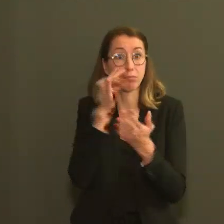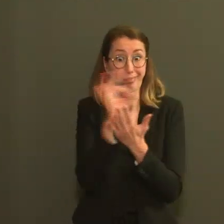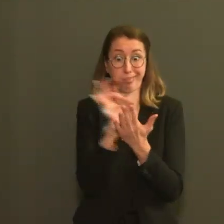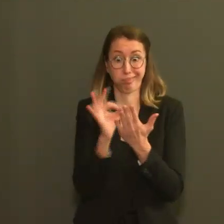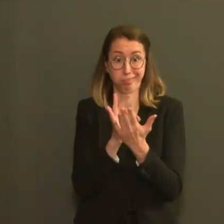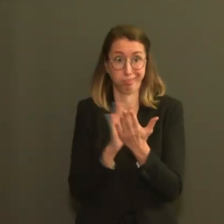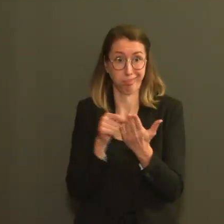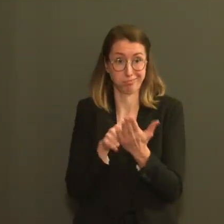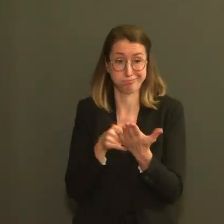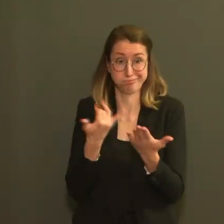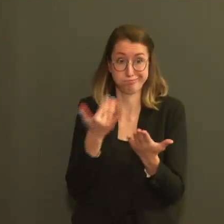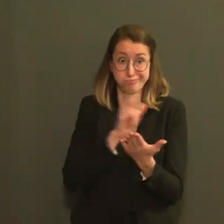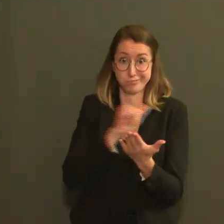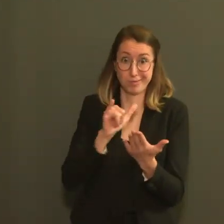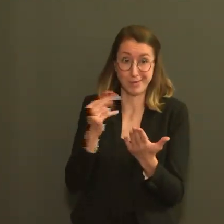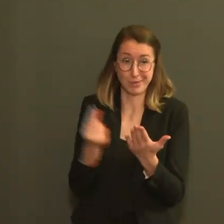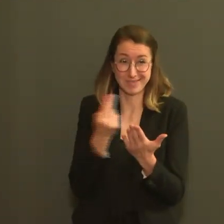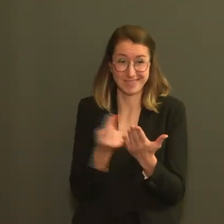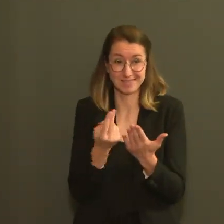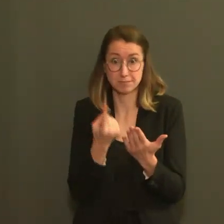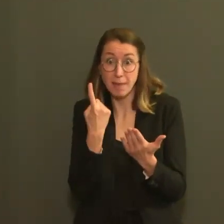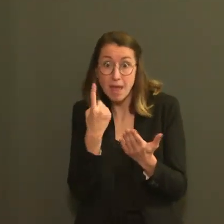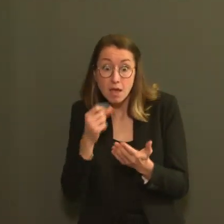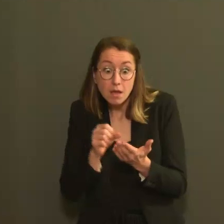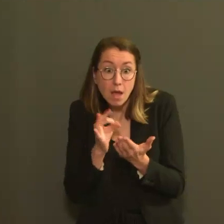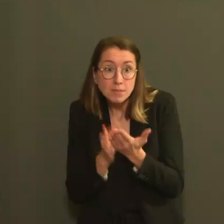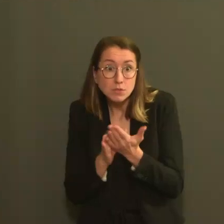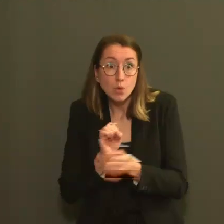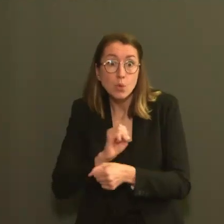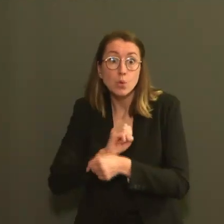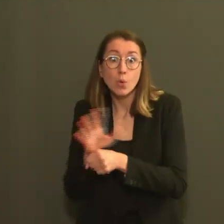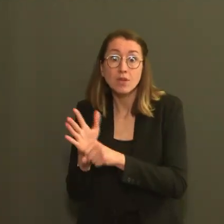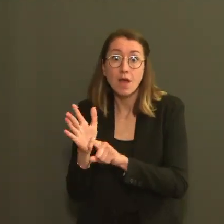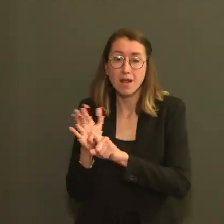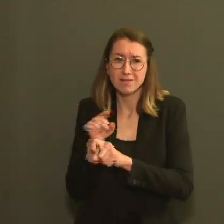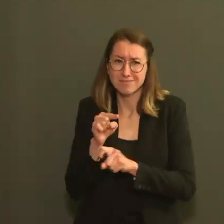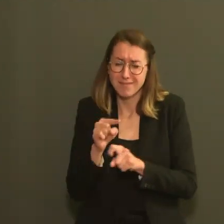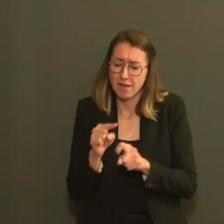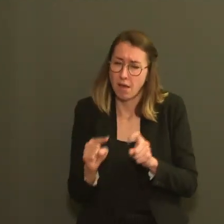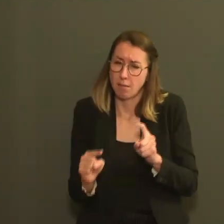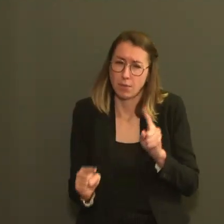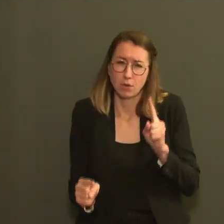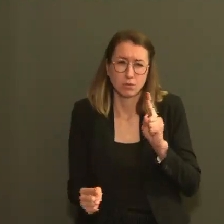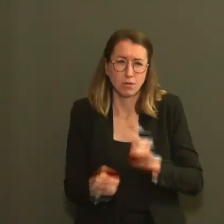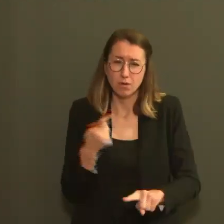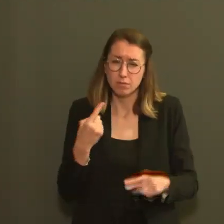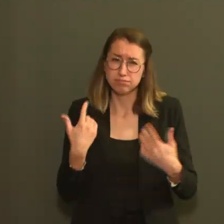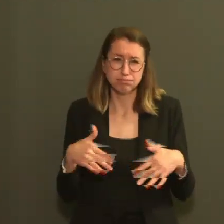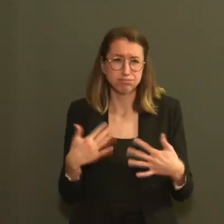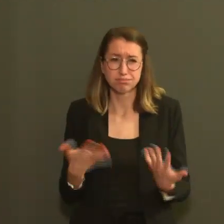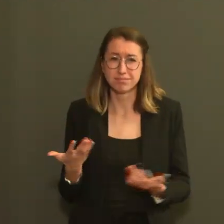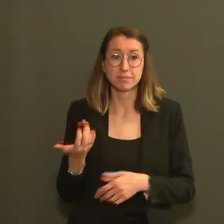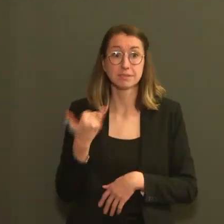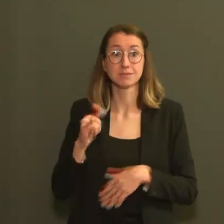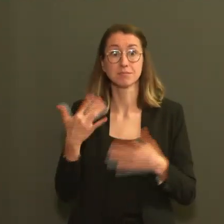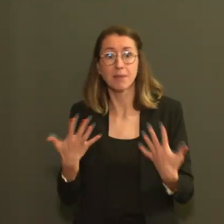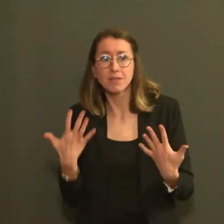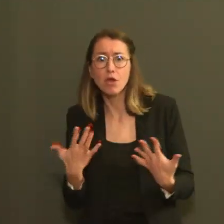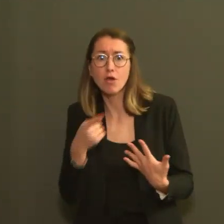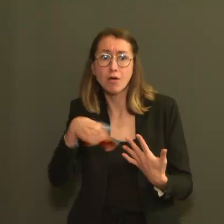Cette app, si, elle peut littéralement être d'une importance vitale. Donc si vous êtes en train de nous suivre en ce moment, que vous disposez